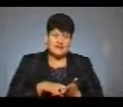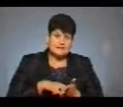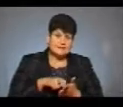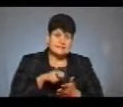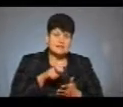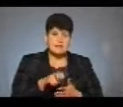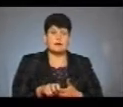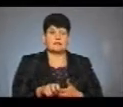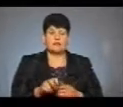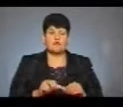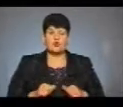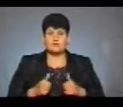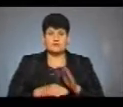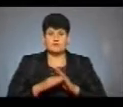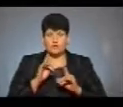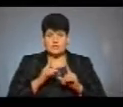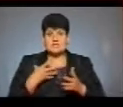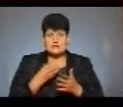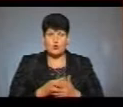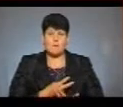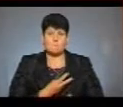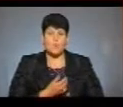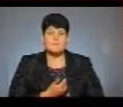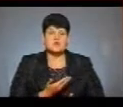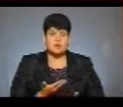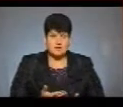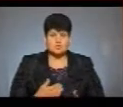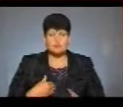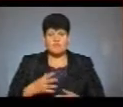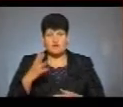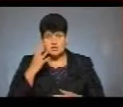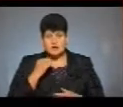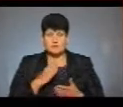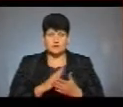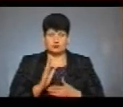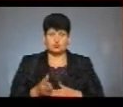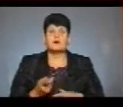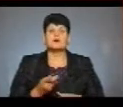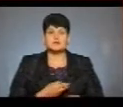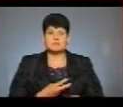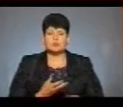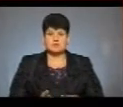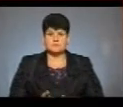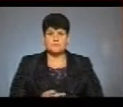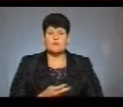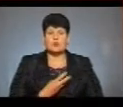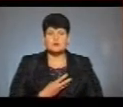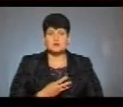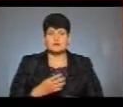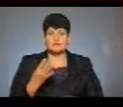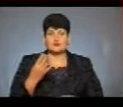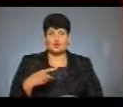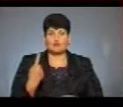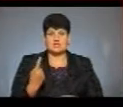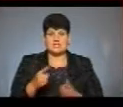у Комітет Верховної Ради свої побажання, що ми вважаємо повинно бути. От, власне, які це побажання? Ну, побажання вони на 41